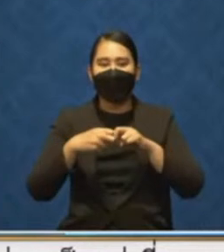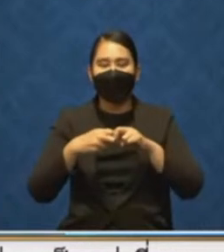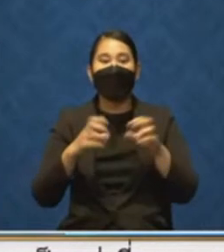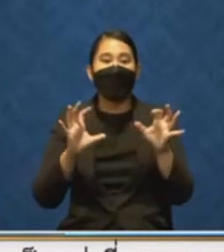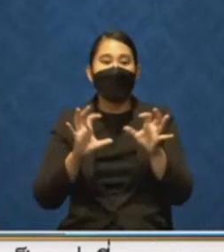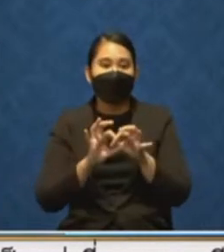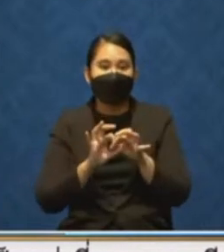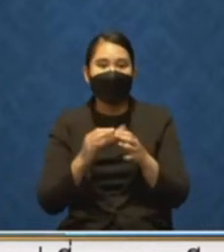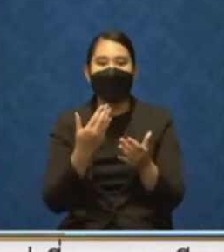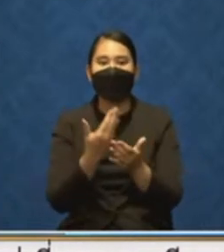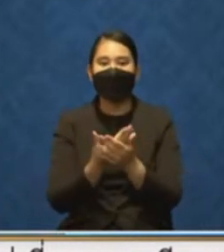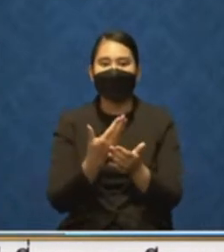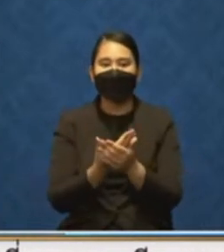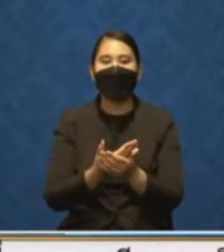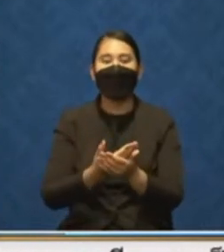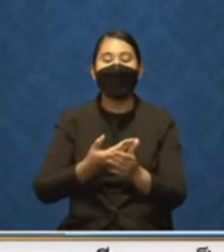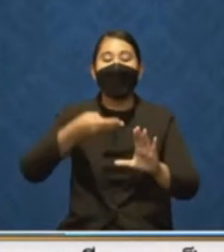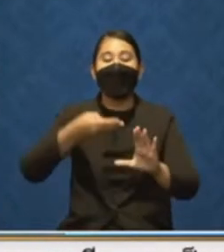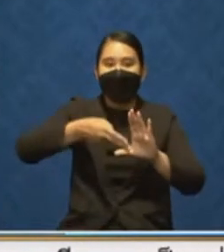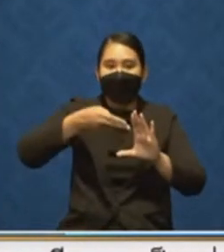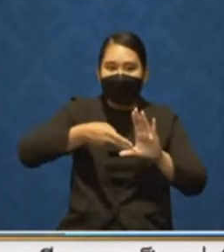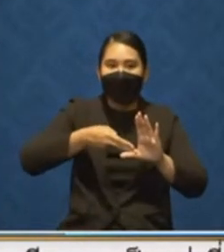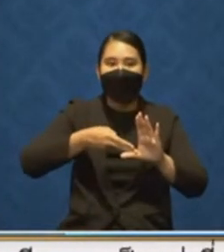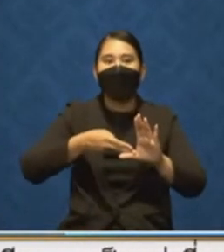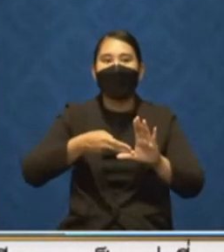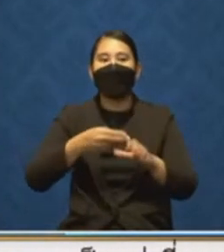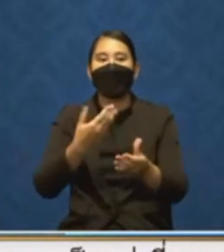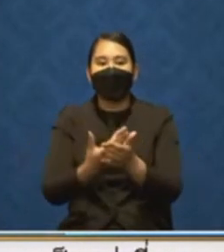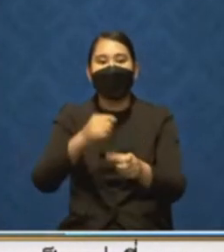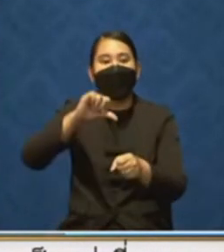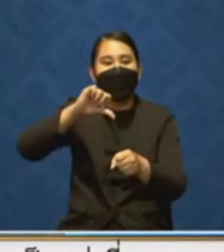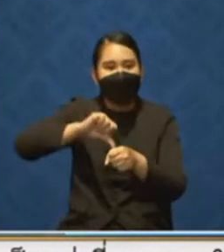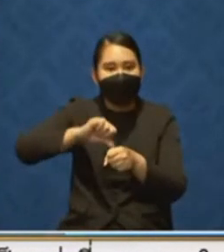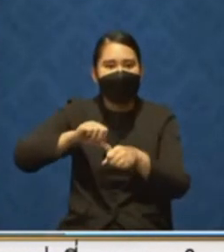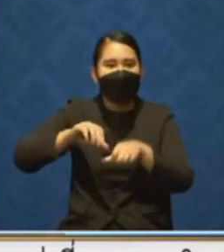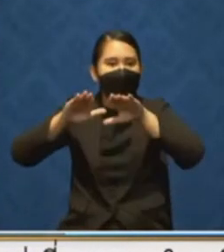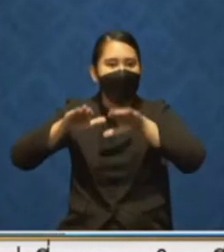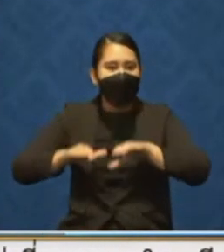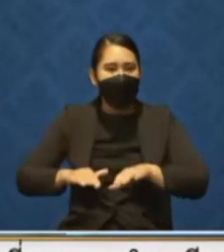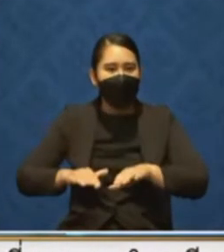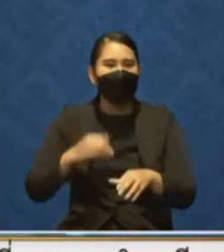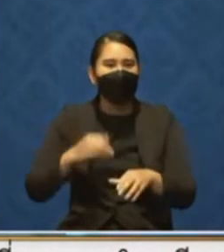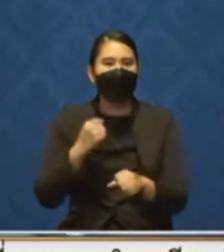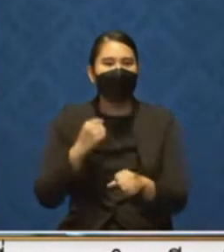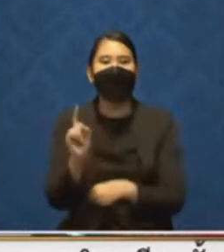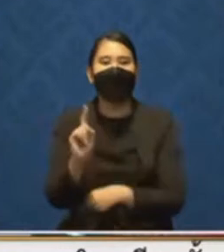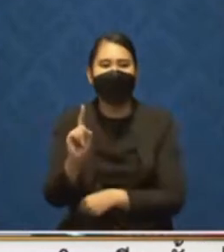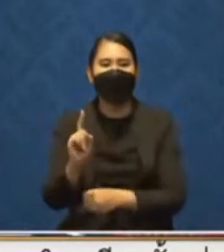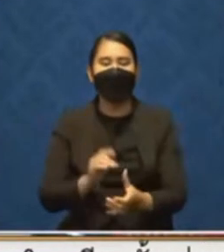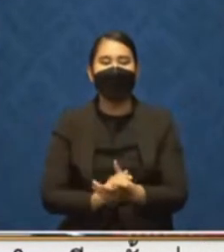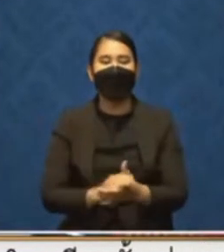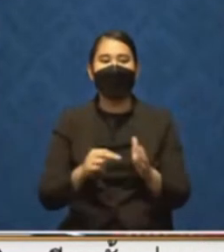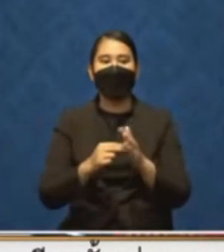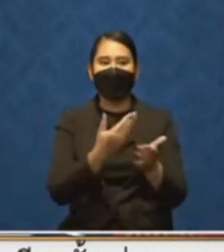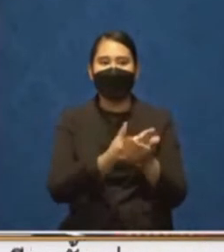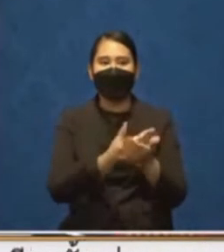ราคาดีเซลราคาถูกต้องของพี่เอาพี่น้องประชาชนลดลงได้ในที่สุดโดยที่ไม่ได้ใช้งบประมาณขณะนี้ตัวที่ไม่มีทางออก